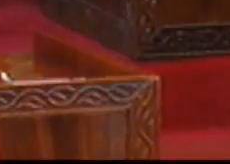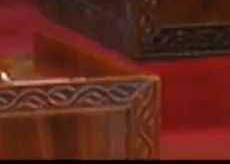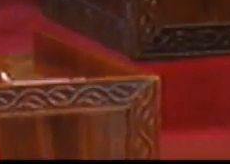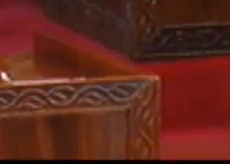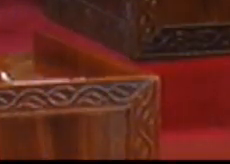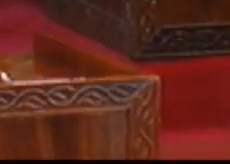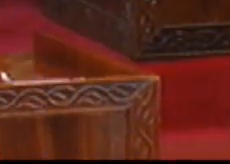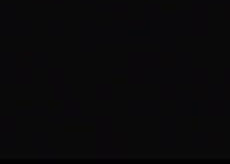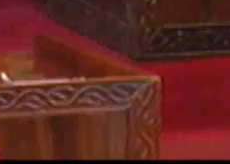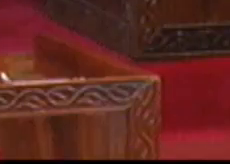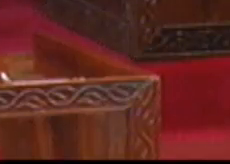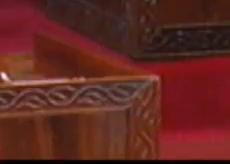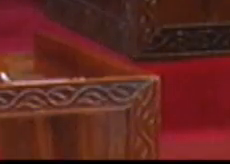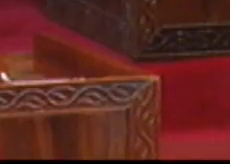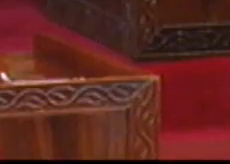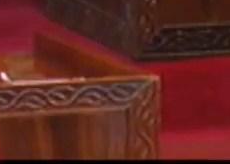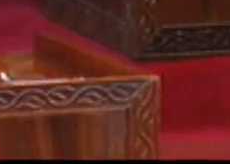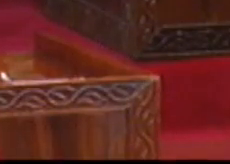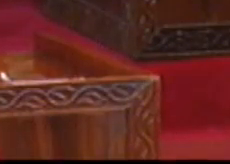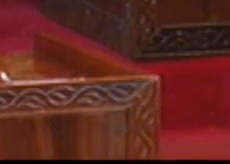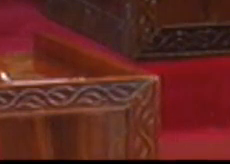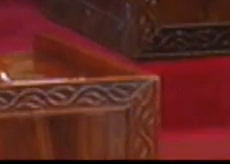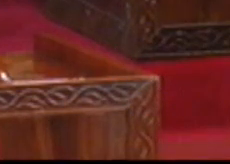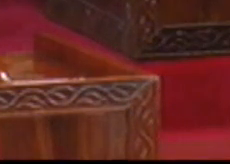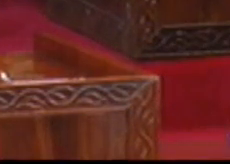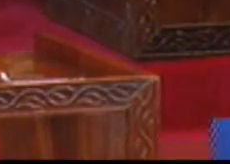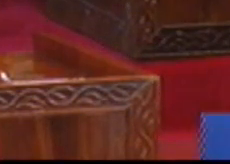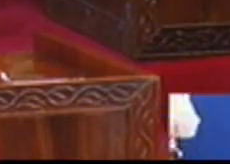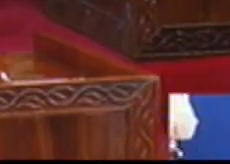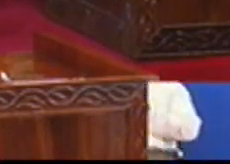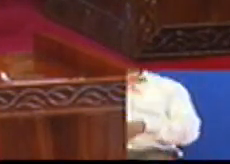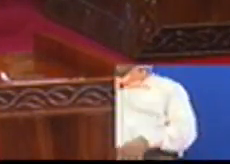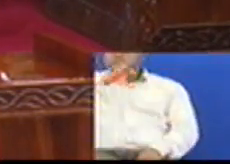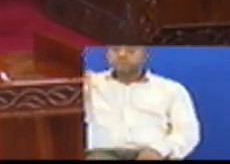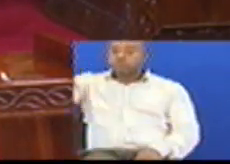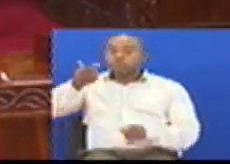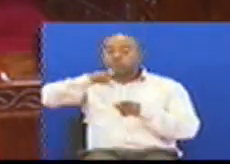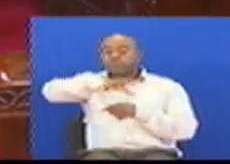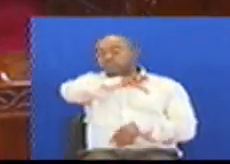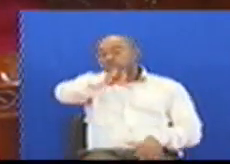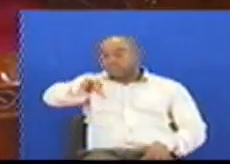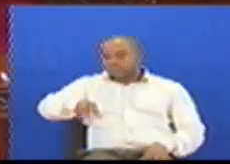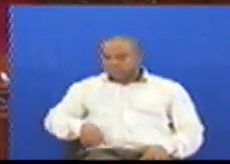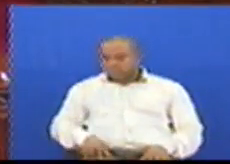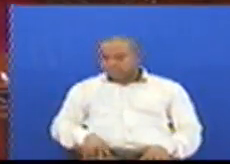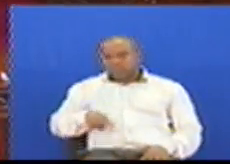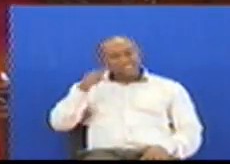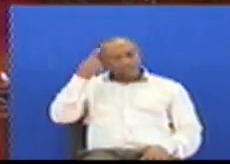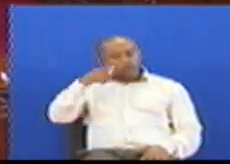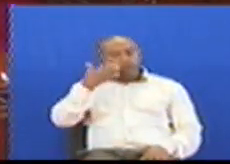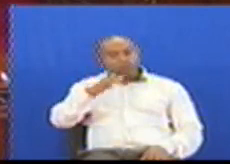nini. Mheshimiwa Mwilima anazungumza kuhusu kugawa majimbo, kuongeza majimbo. Mimi nidhani ipo haja ya kupunguza